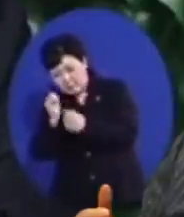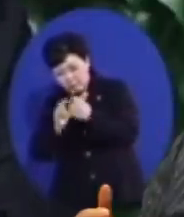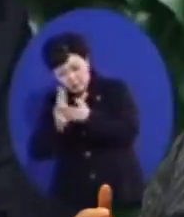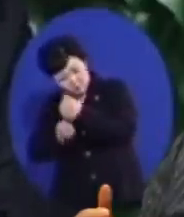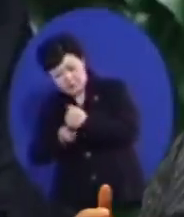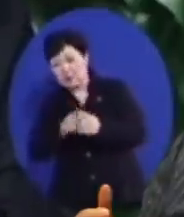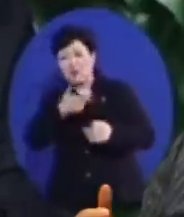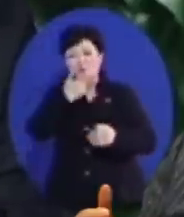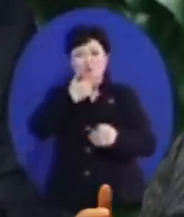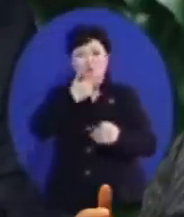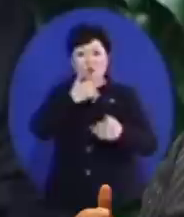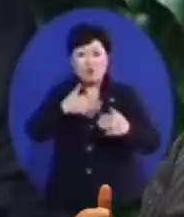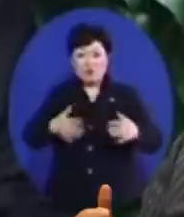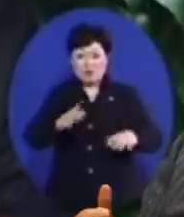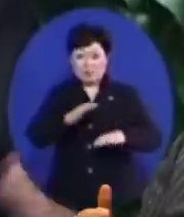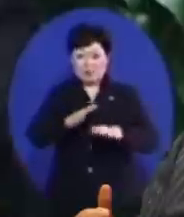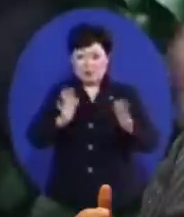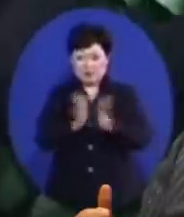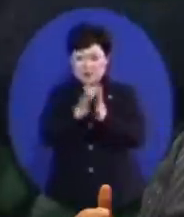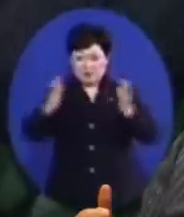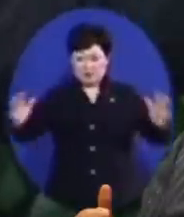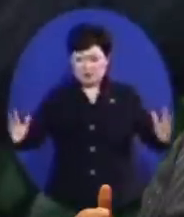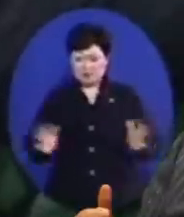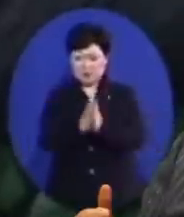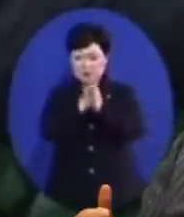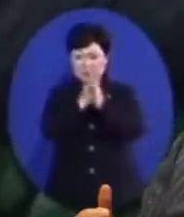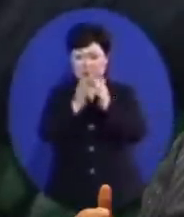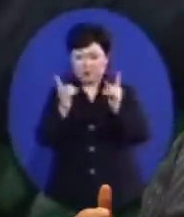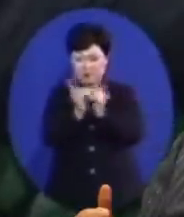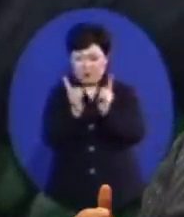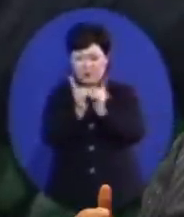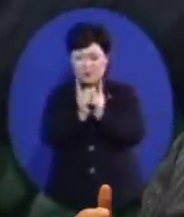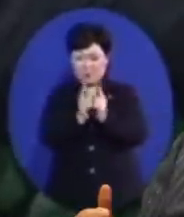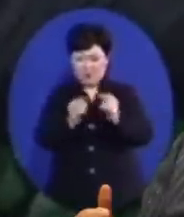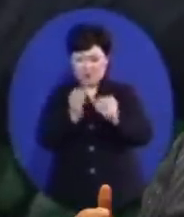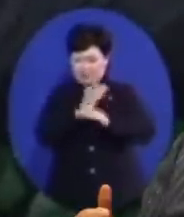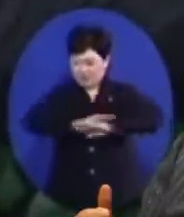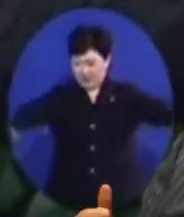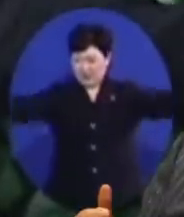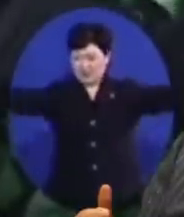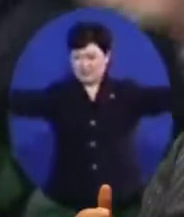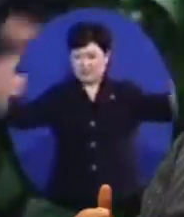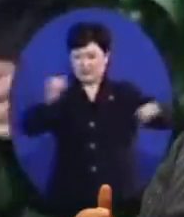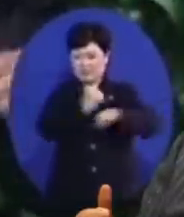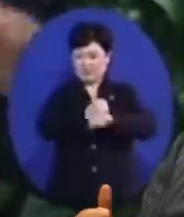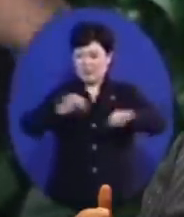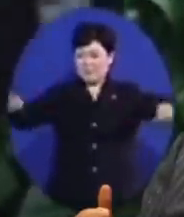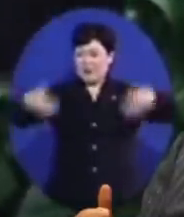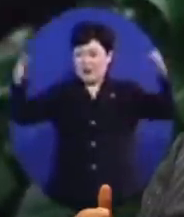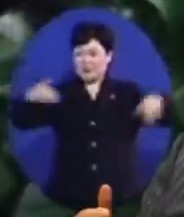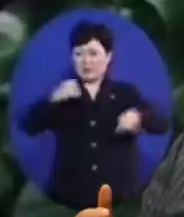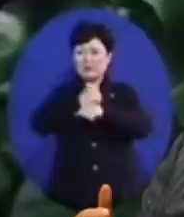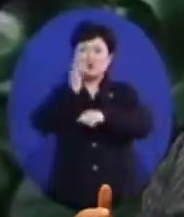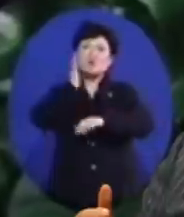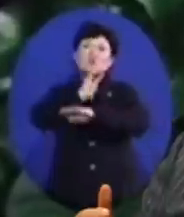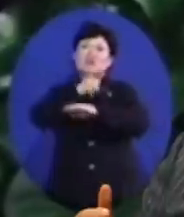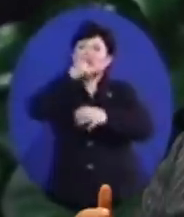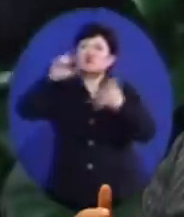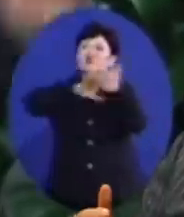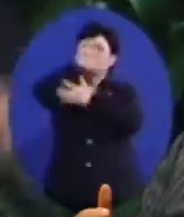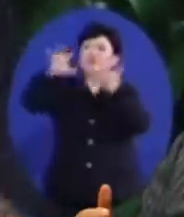정면으로 폭풍을 대면에 나와서 날개를 펼치는 것입니다. 그리고 그 바람 타고 구름 위로 올라가 버린